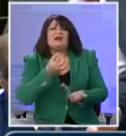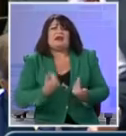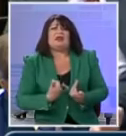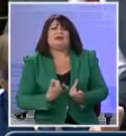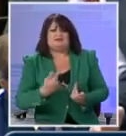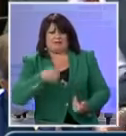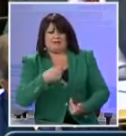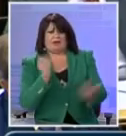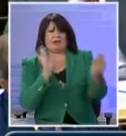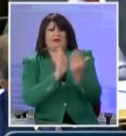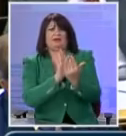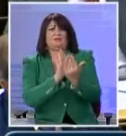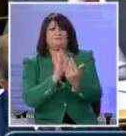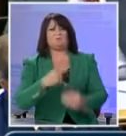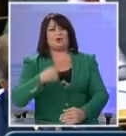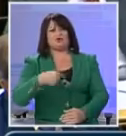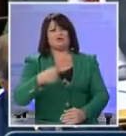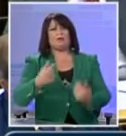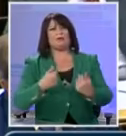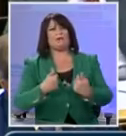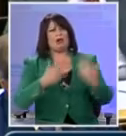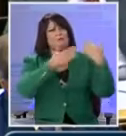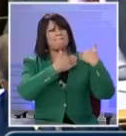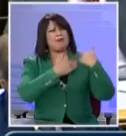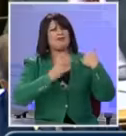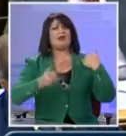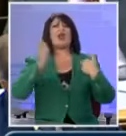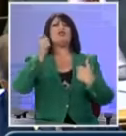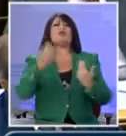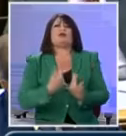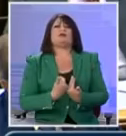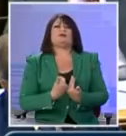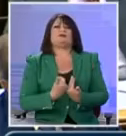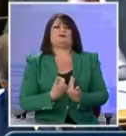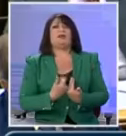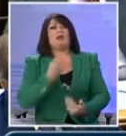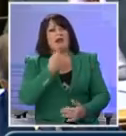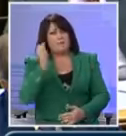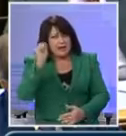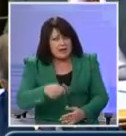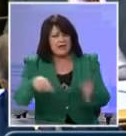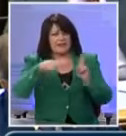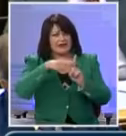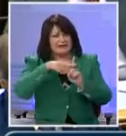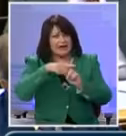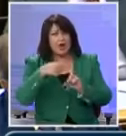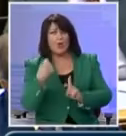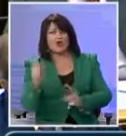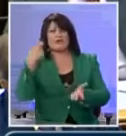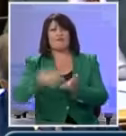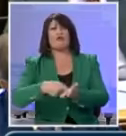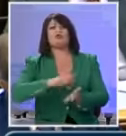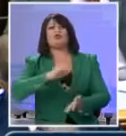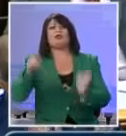σας συμπεριφερθούμε σας συμπεριφερόμαστε ως υπεύθυνη αξιωματική αντιπολίτευση λέμε ναι στα θετικά όχι στους φόρους και